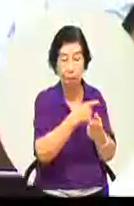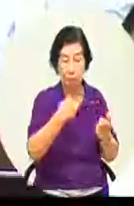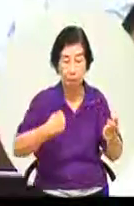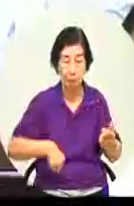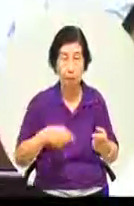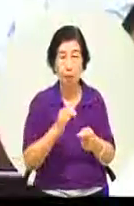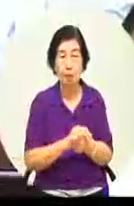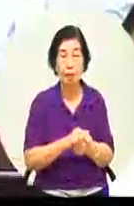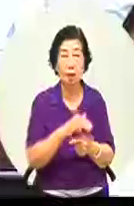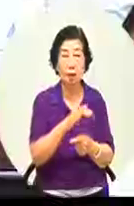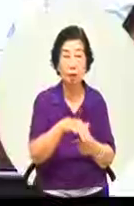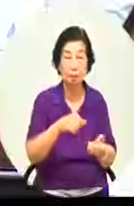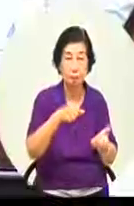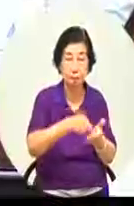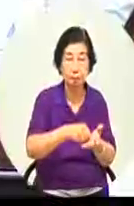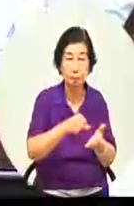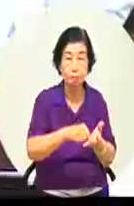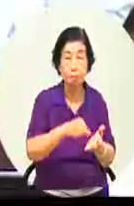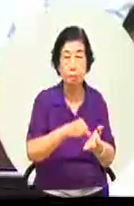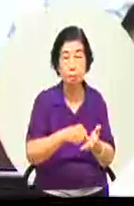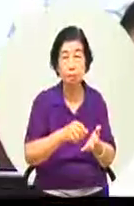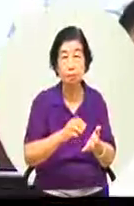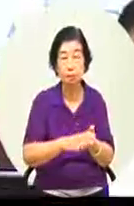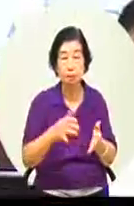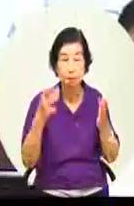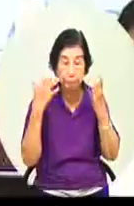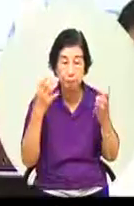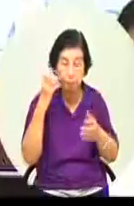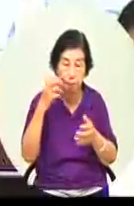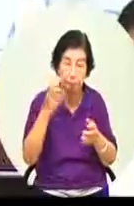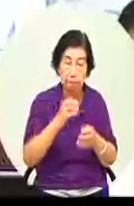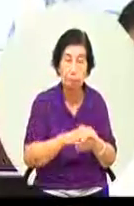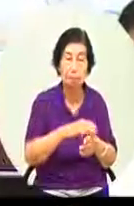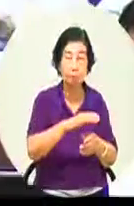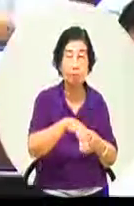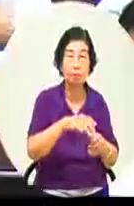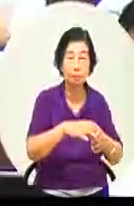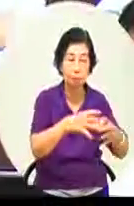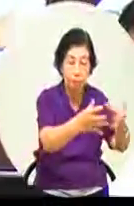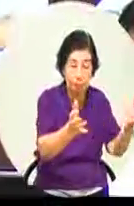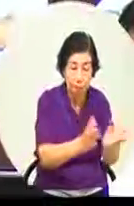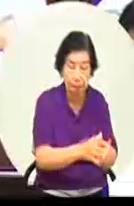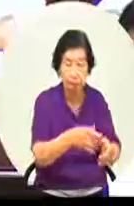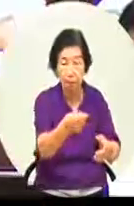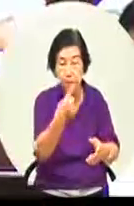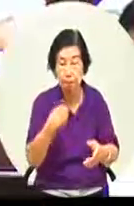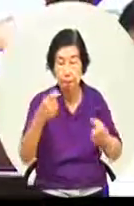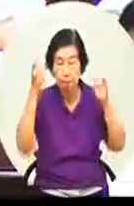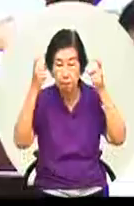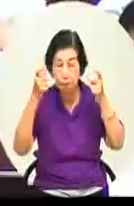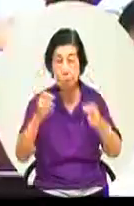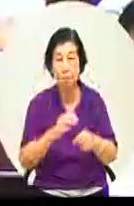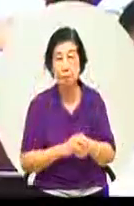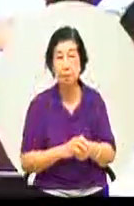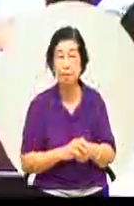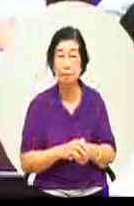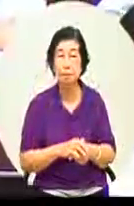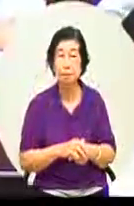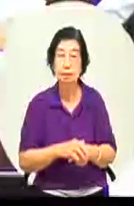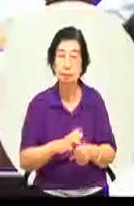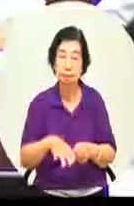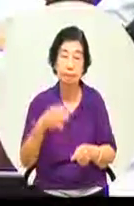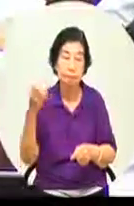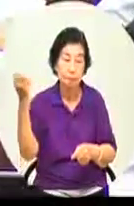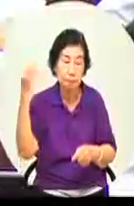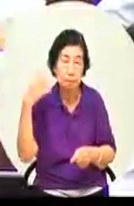来让我们的民间单位呢空等的这个部分，其实在这个过程里面我们根本不知道他要来，他没有跟高